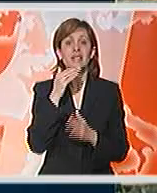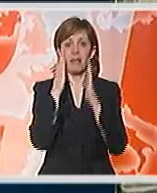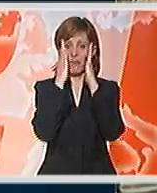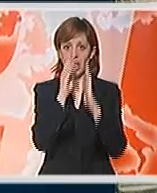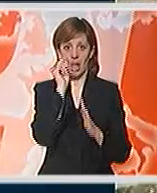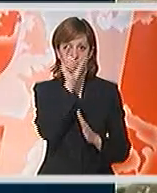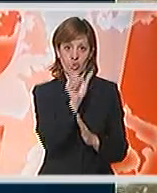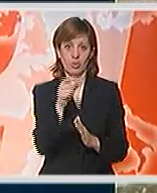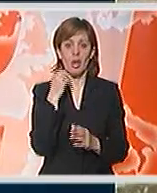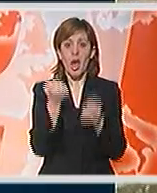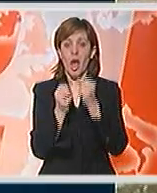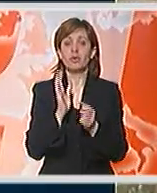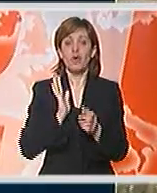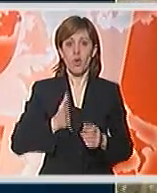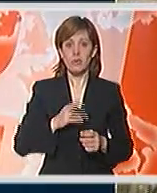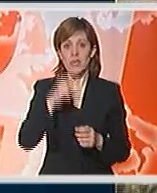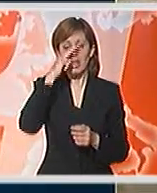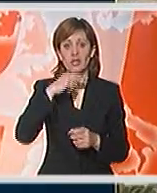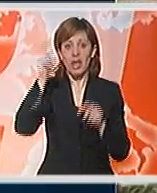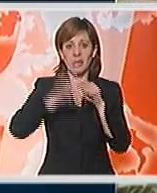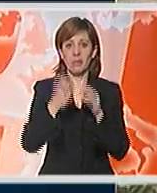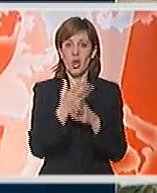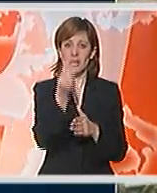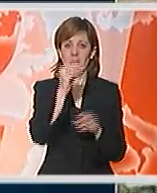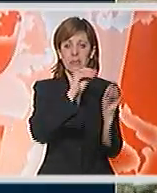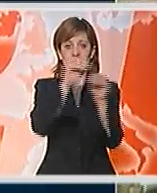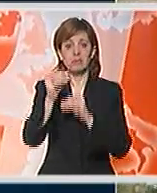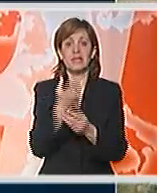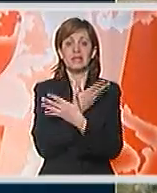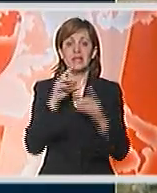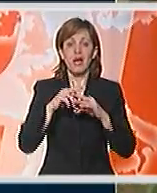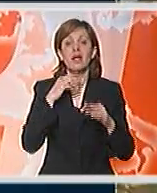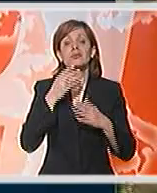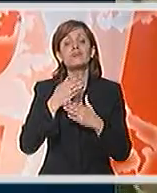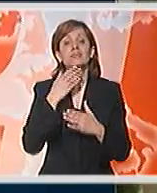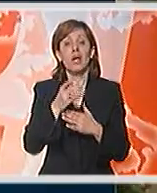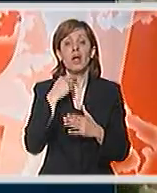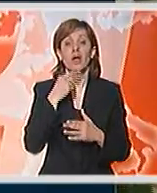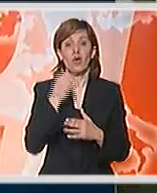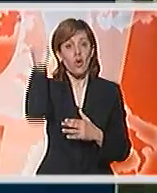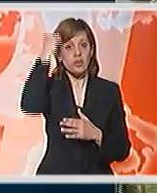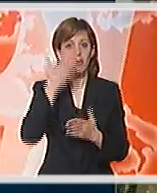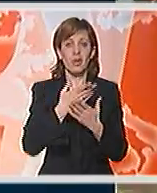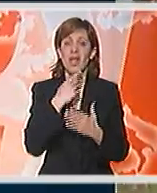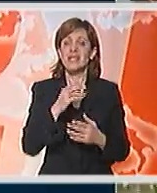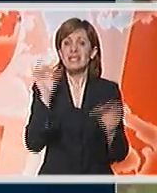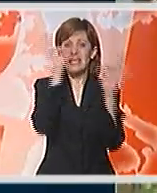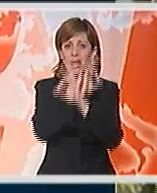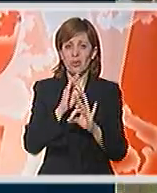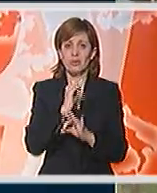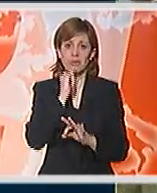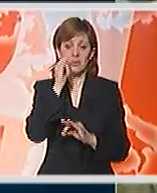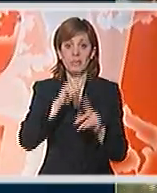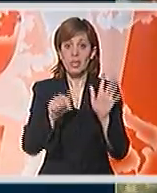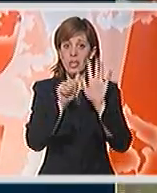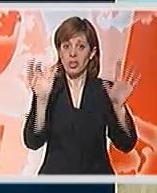vernika. Autobus Niš Ekspresa, u kome su bili Srbi raseljeni sa Kosova, koji su krenuli na Zadušnice, naišao je